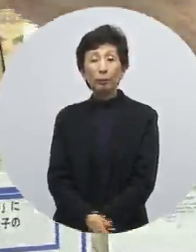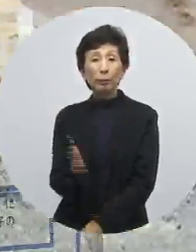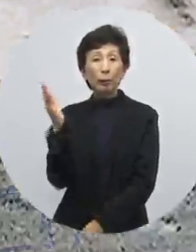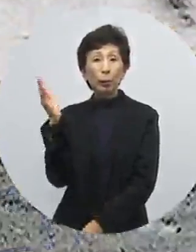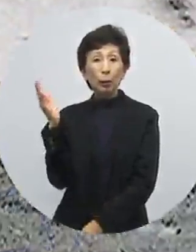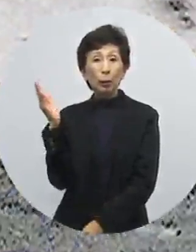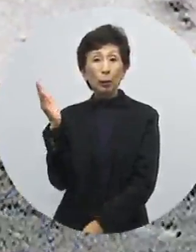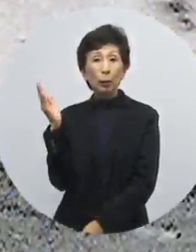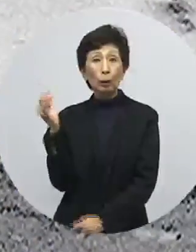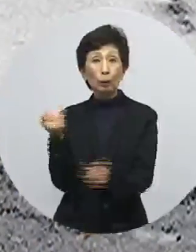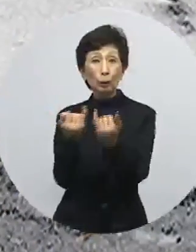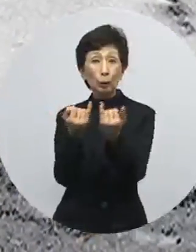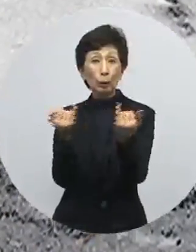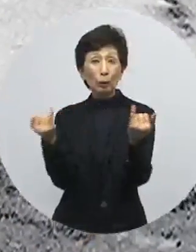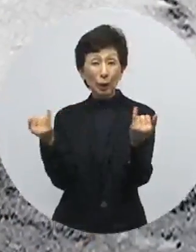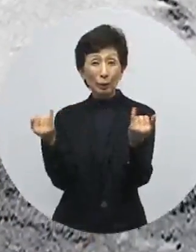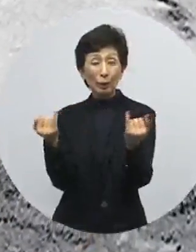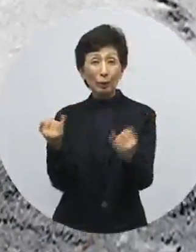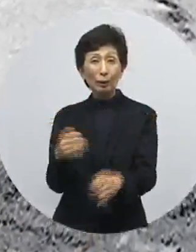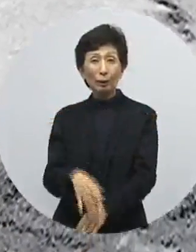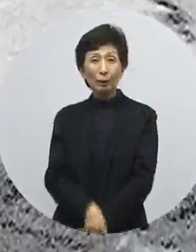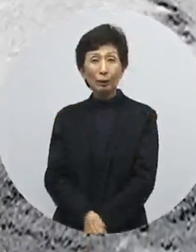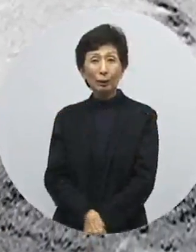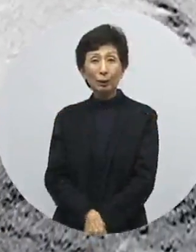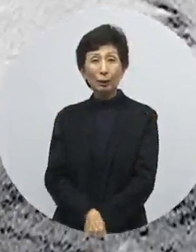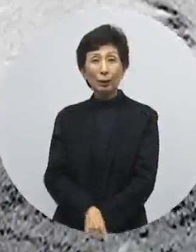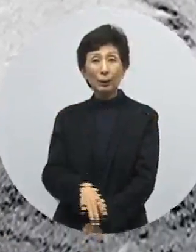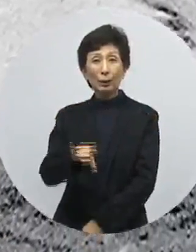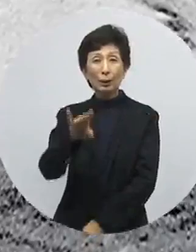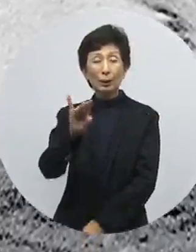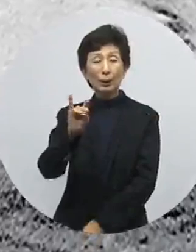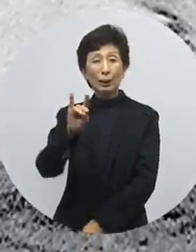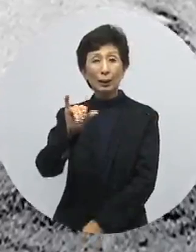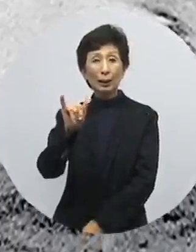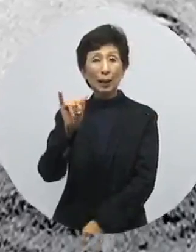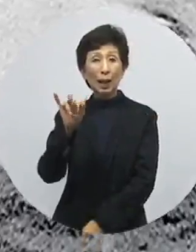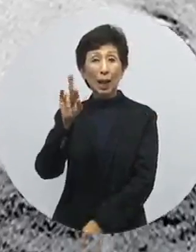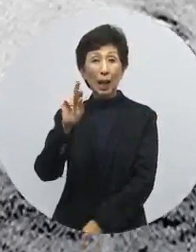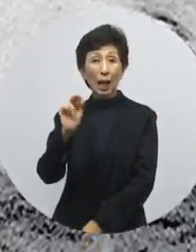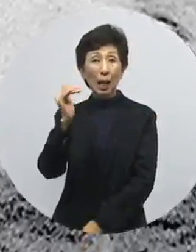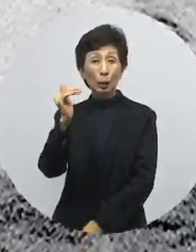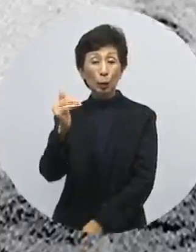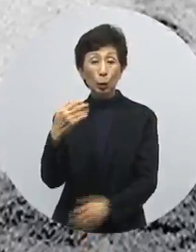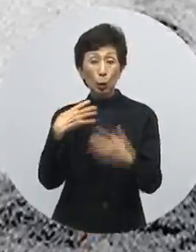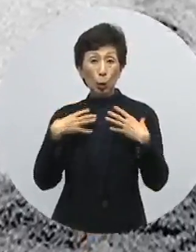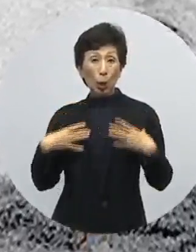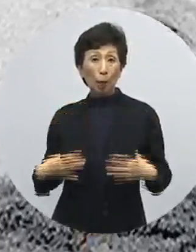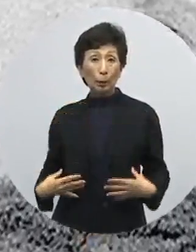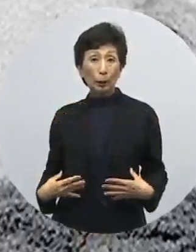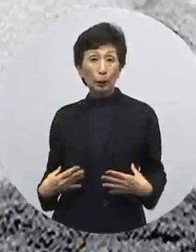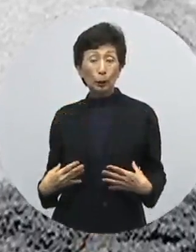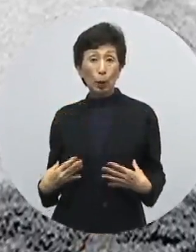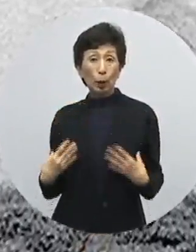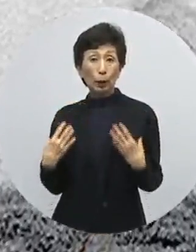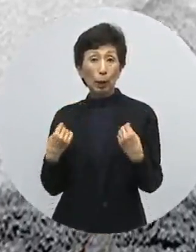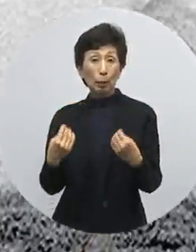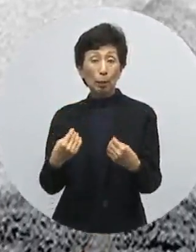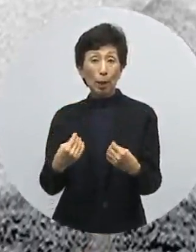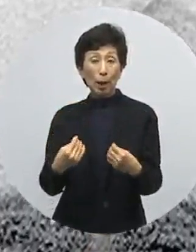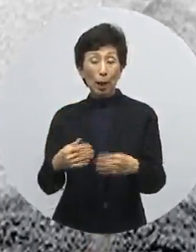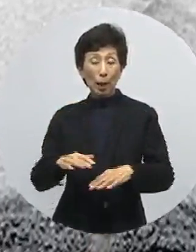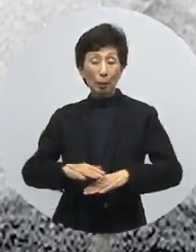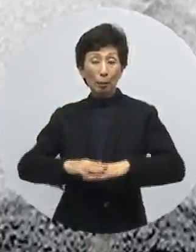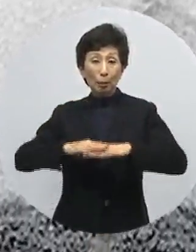の女性の方はですね、キャラコのですね、ワンピースを着て水は